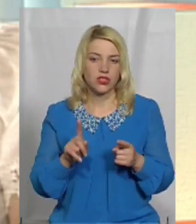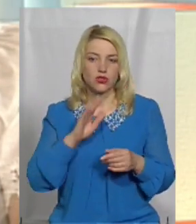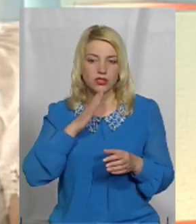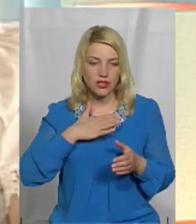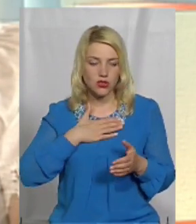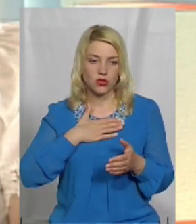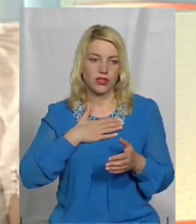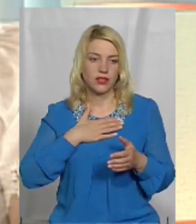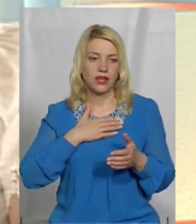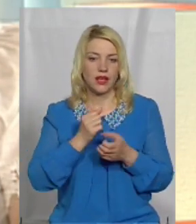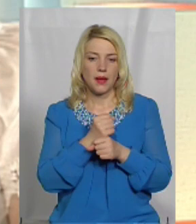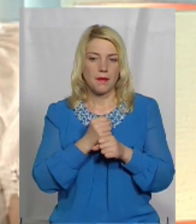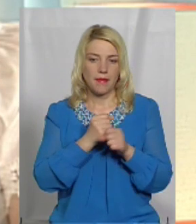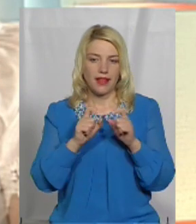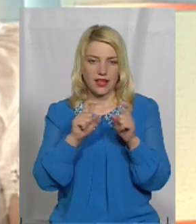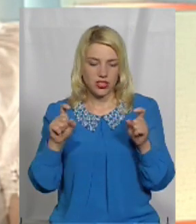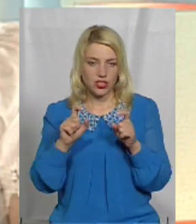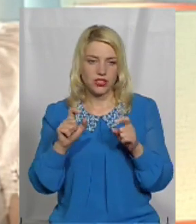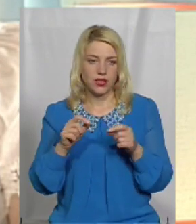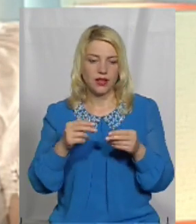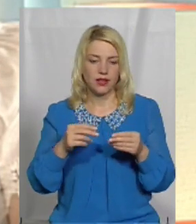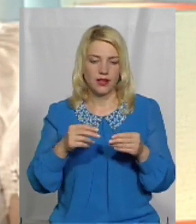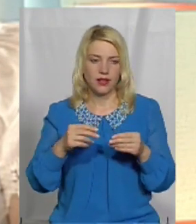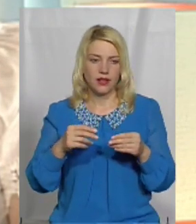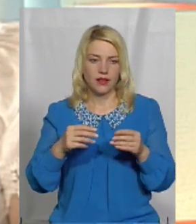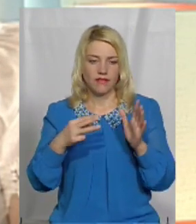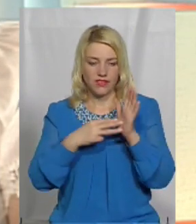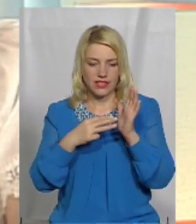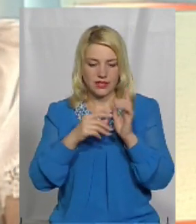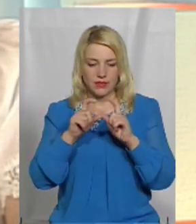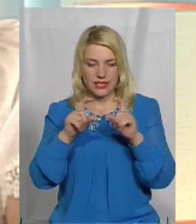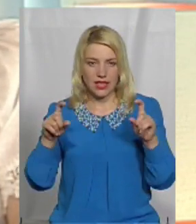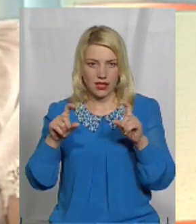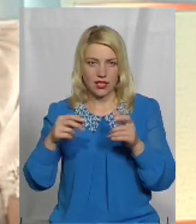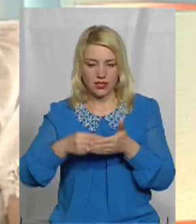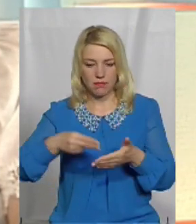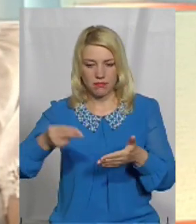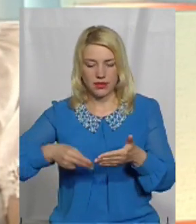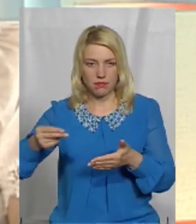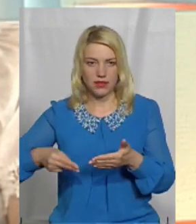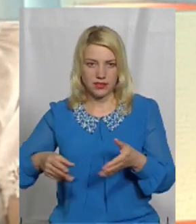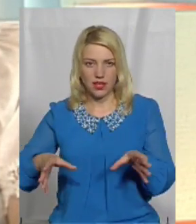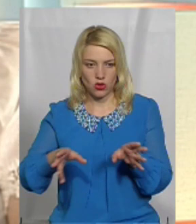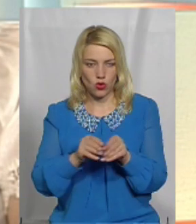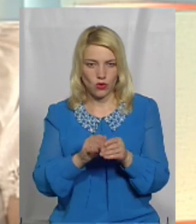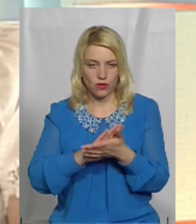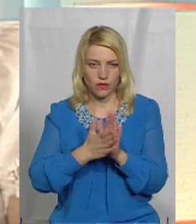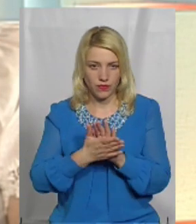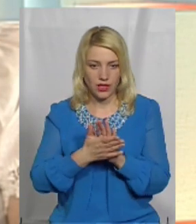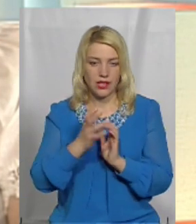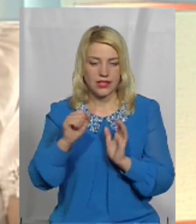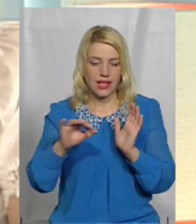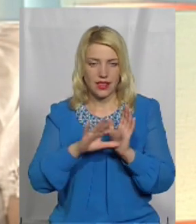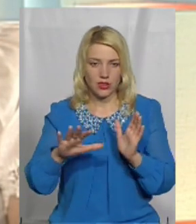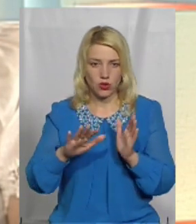мережі підписано 8 закладів. 8 закладів працюють з